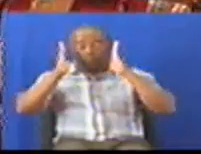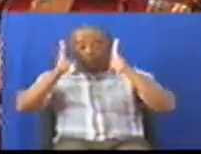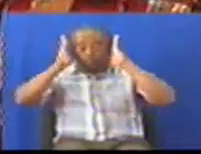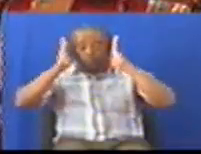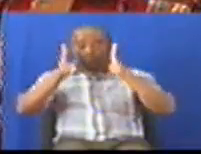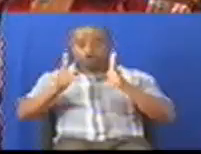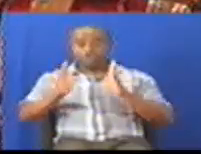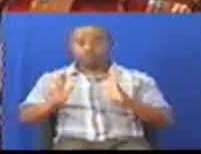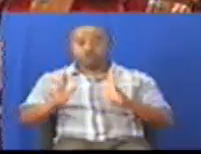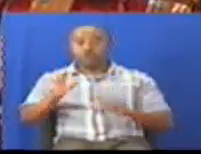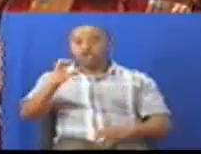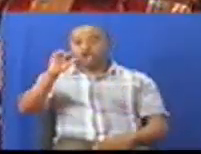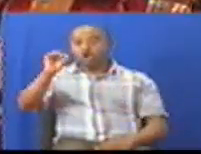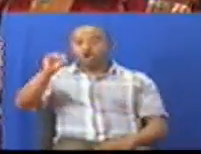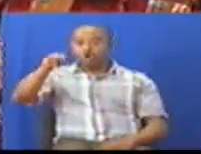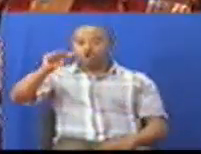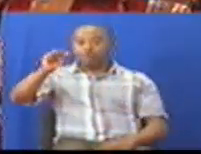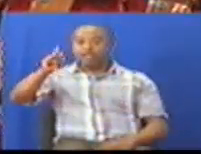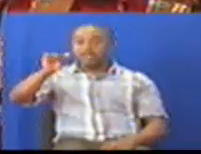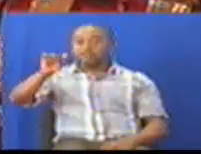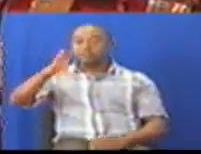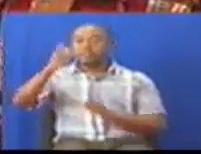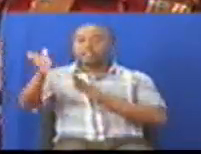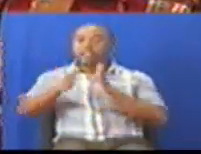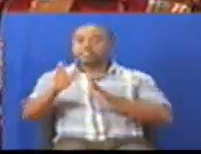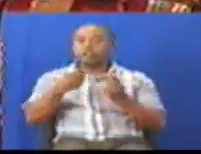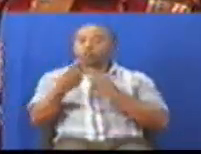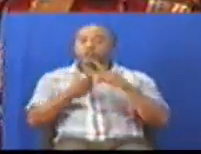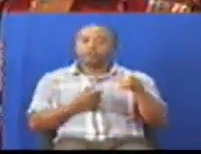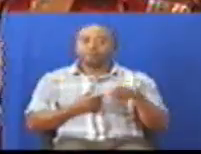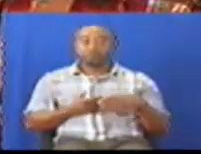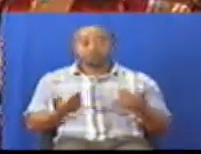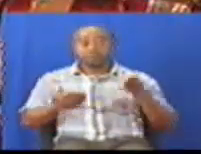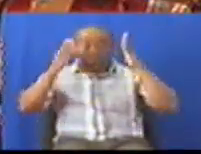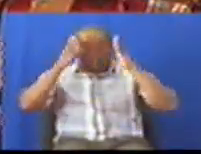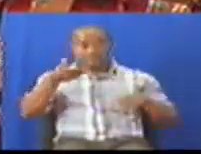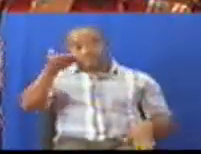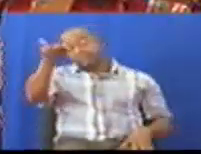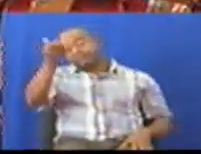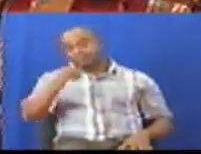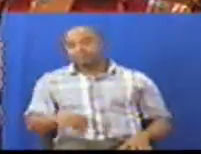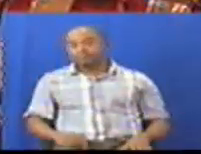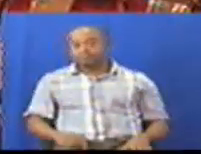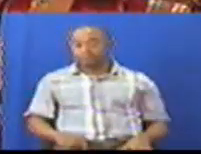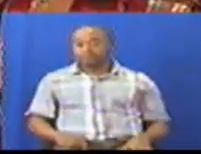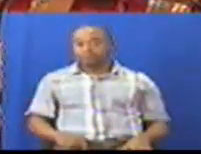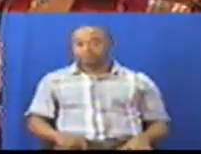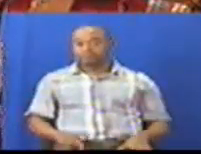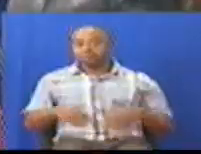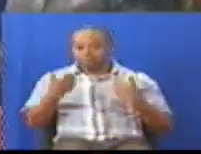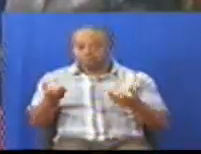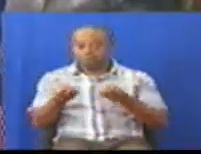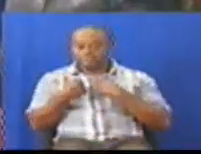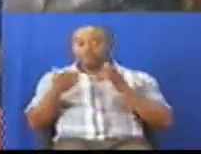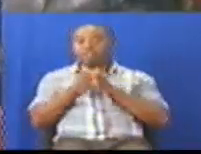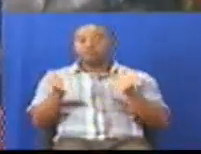Mheshimiwa Omar Mohamed Kigua ajiandae. Asante Mheshimiwa Naibu Spika kwa kunipa nafasi na